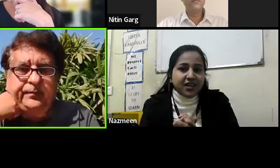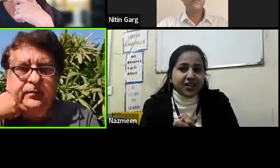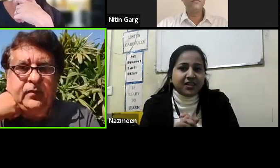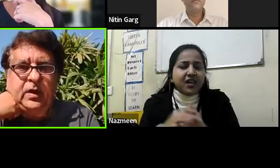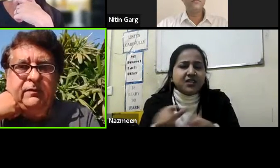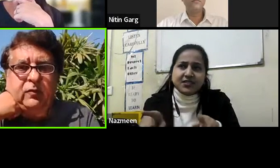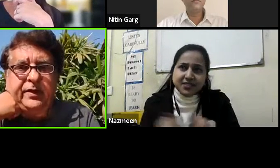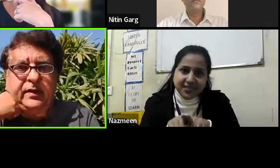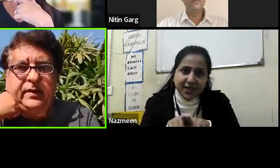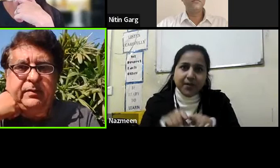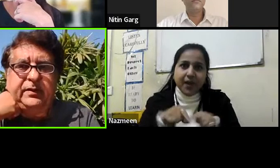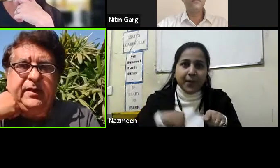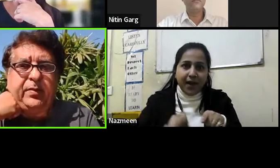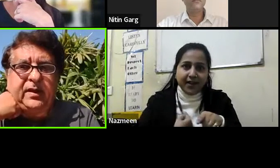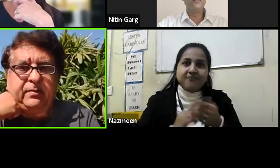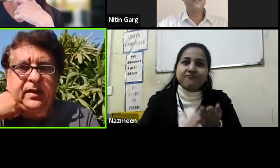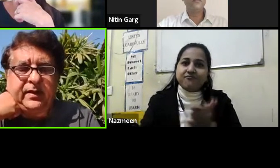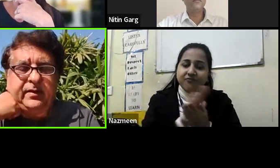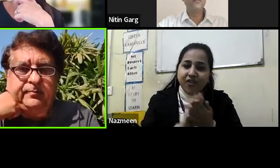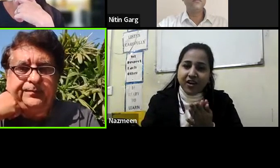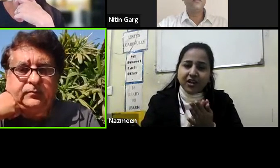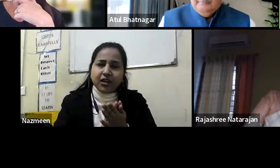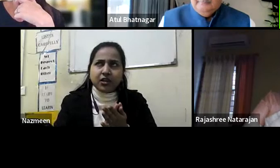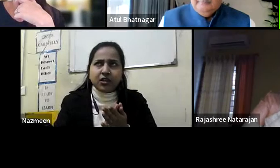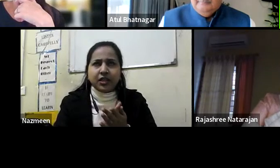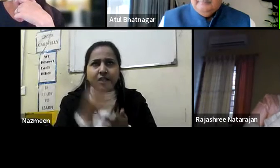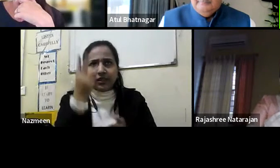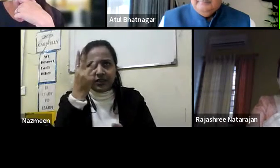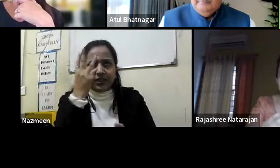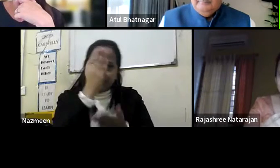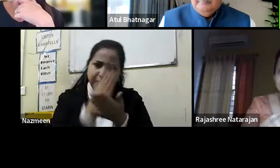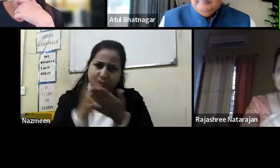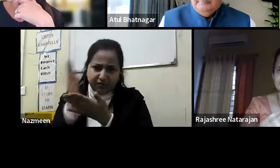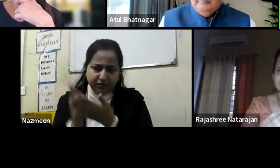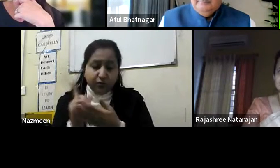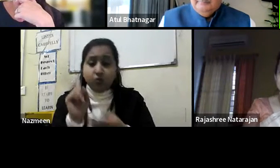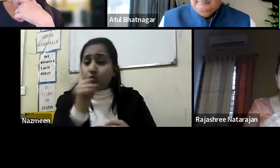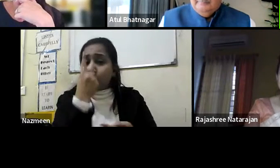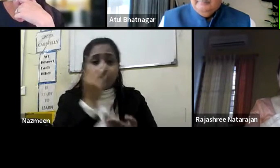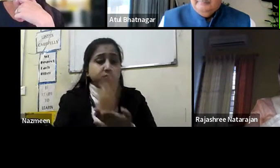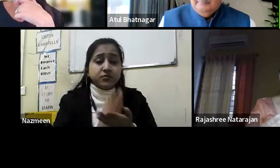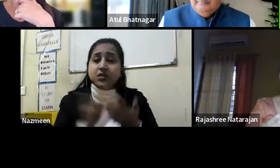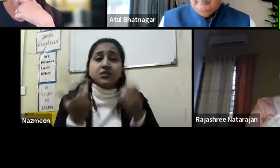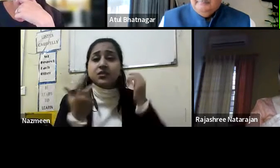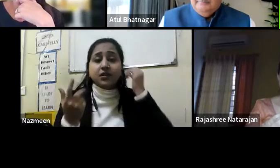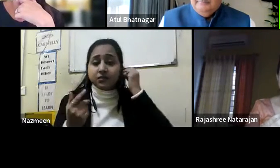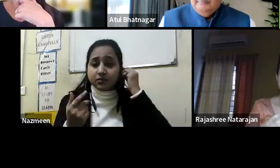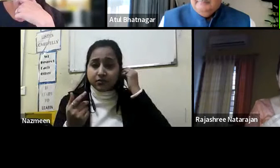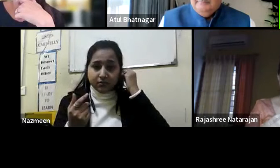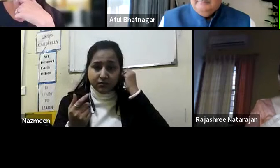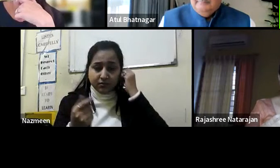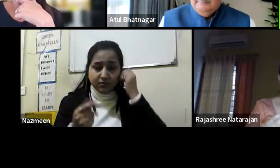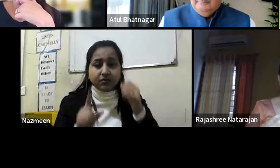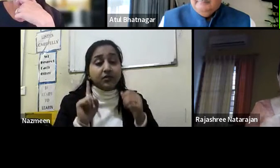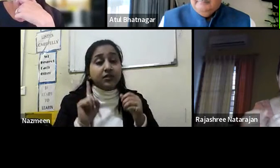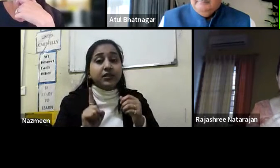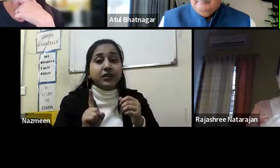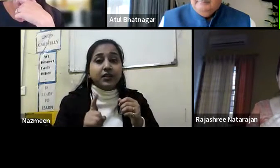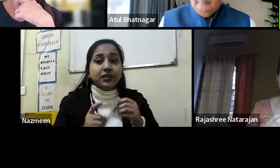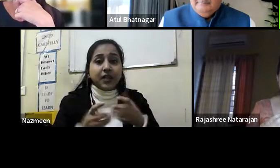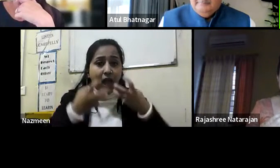foundation. Foundation के हमने 3 पार्ट बनाए हैं. One part for animal